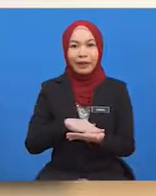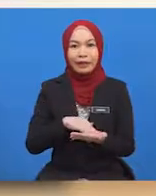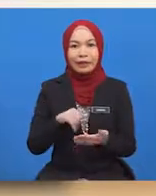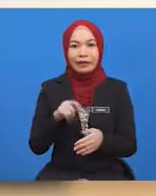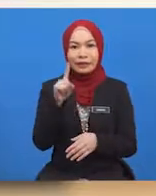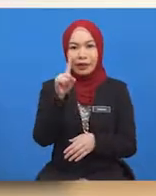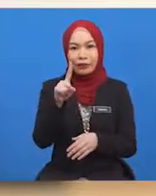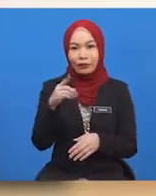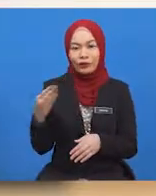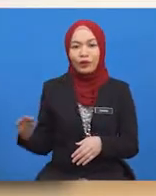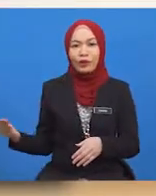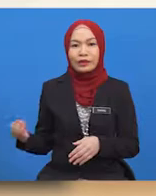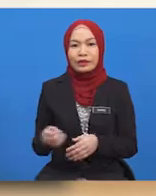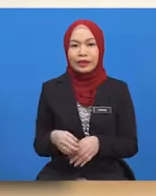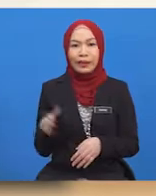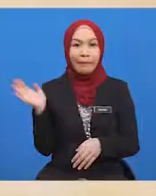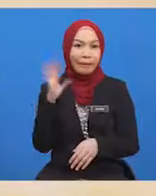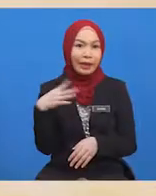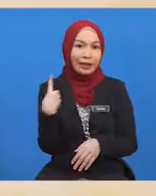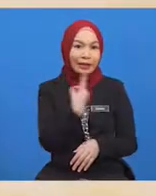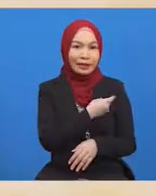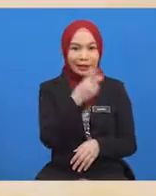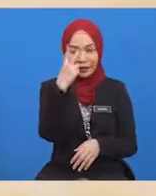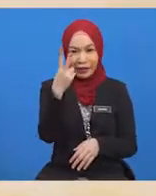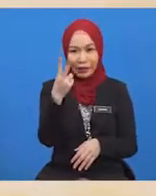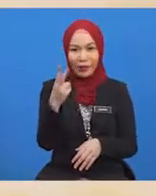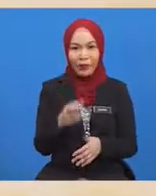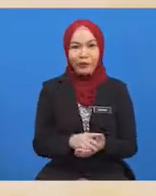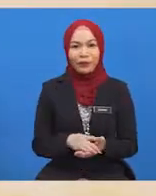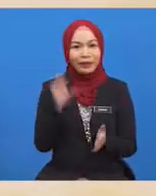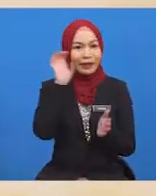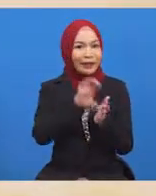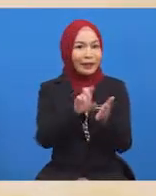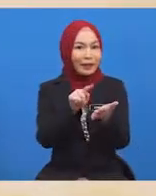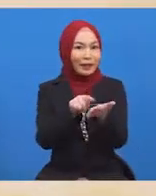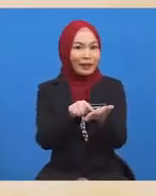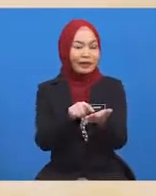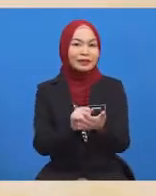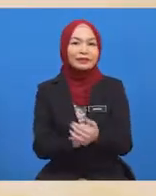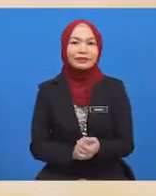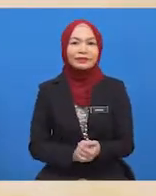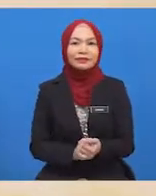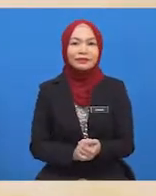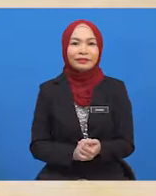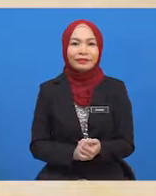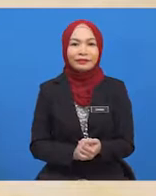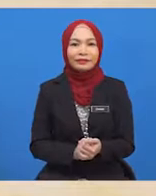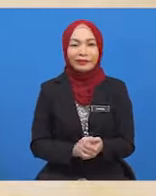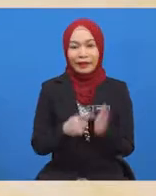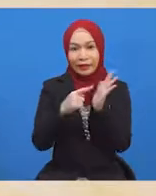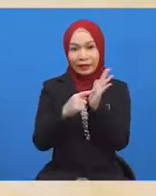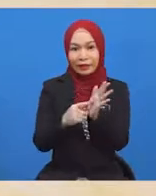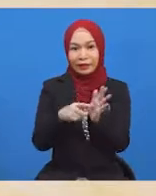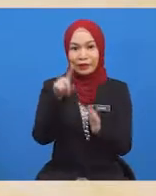Mari kita lihat rajah yang dipaparkan ini. Rajah menunjukkan suatu prisma tegak A,